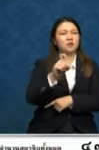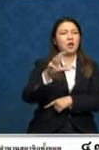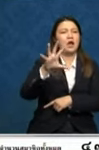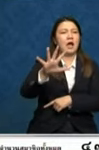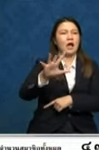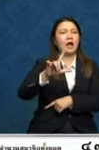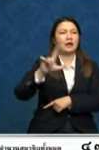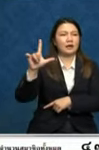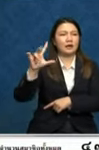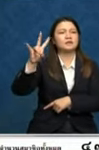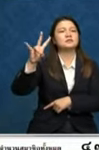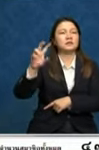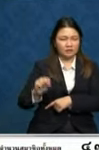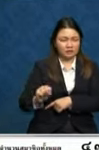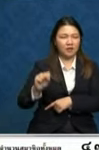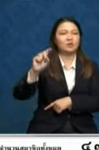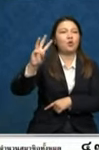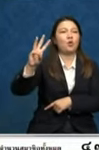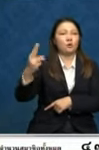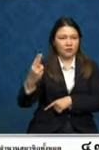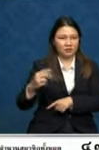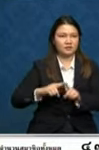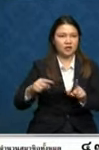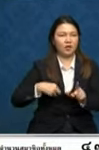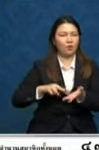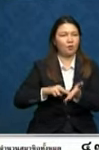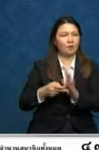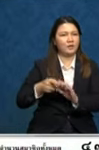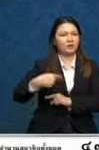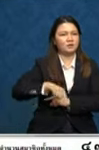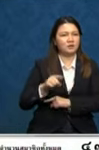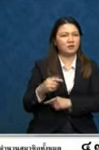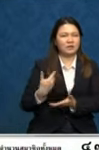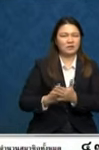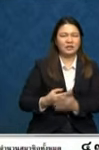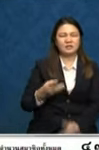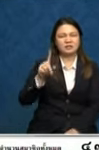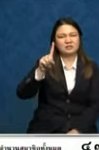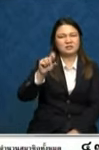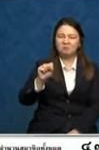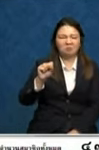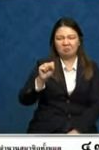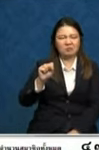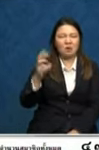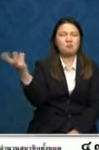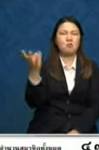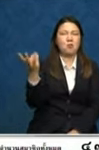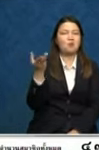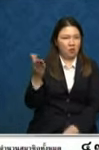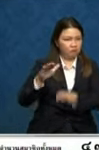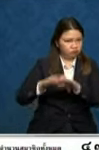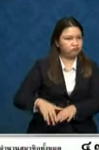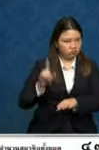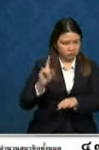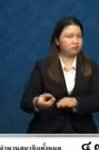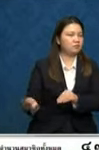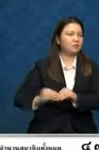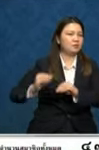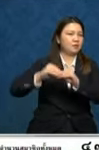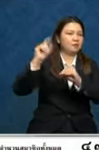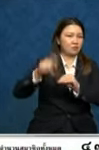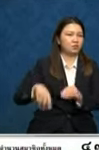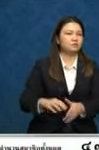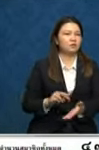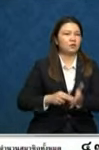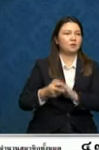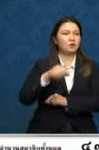105,760,000 บาทแต่ในความรู้สึกของผมครับยอดดังกล่าวยังคงน้อยไปครับ ส่วนในการอภิปรายของผมในครั้งนี้ครับยังคงยืนยัน